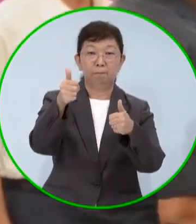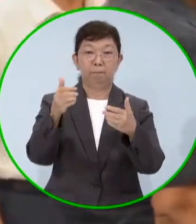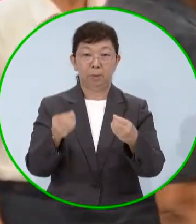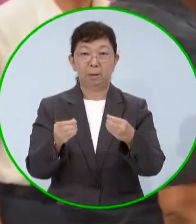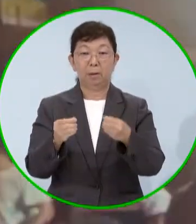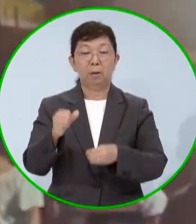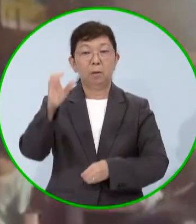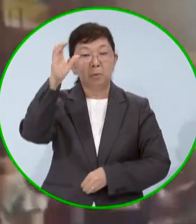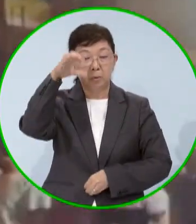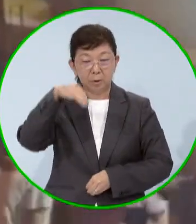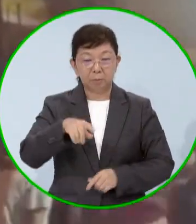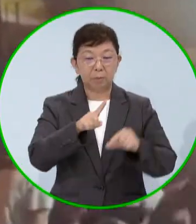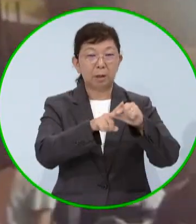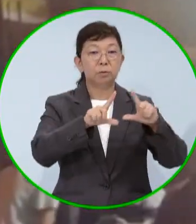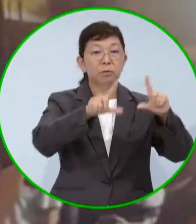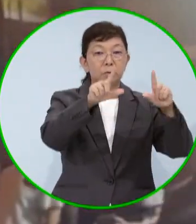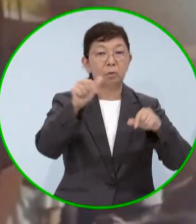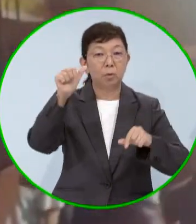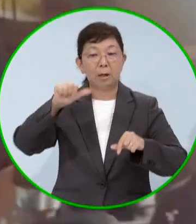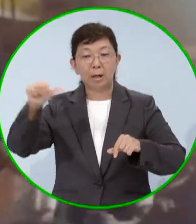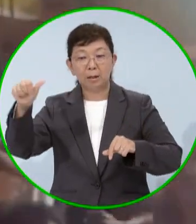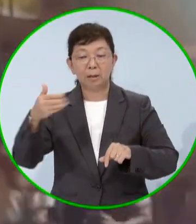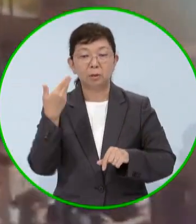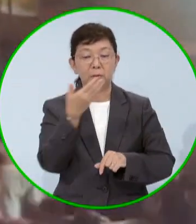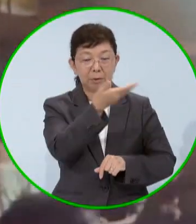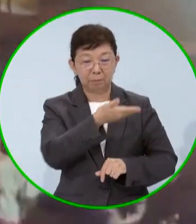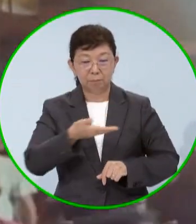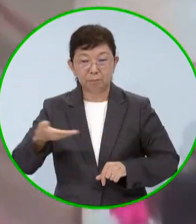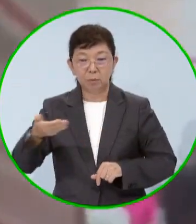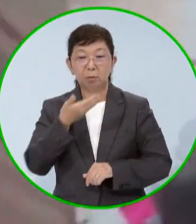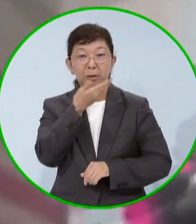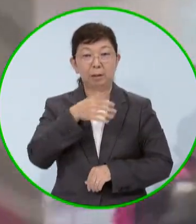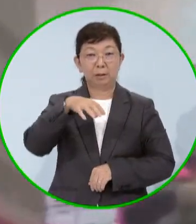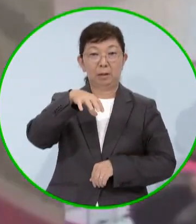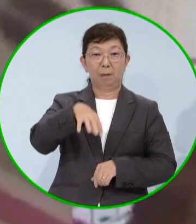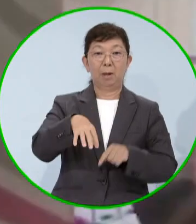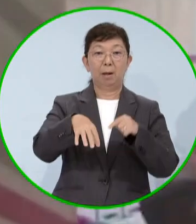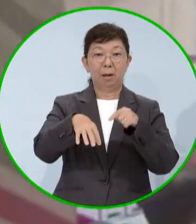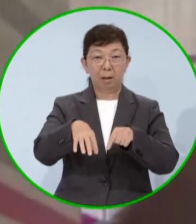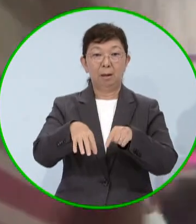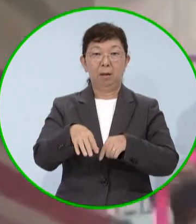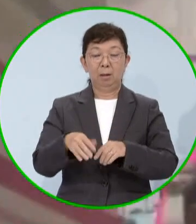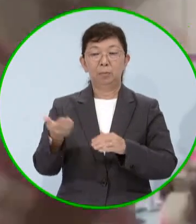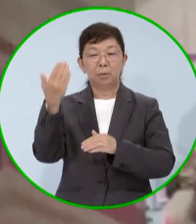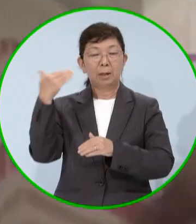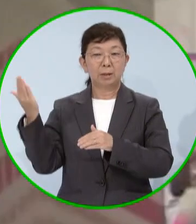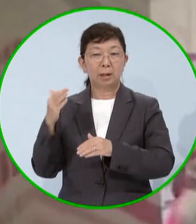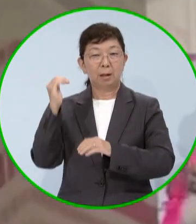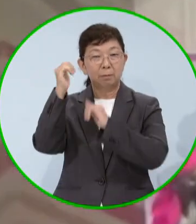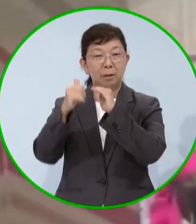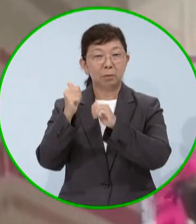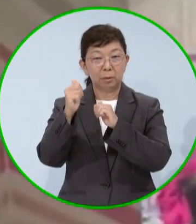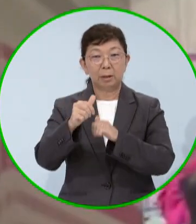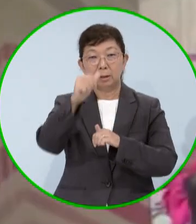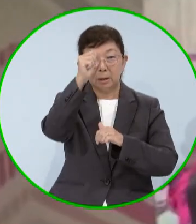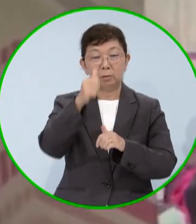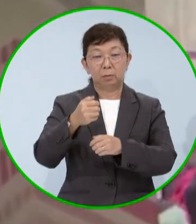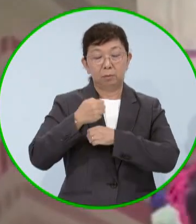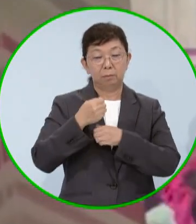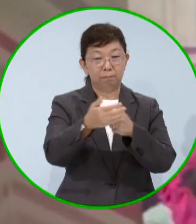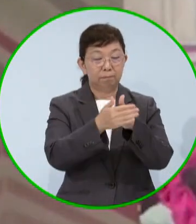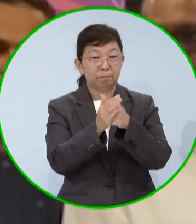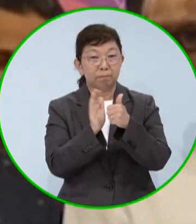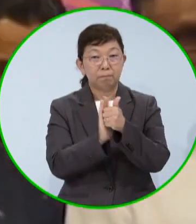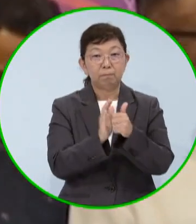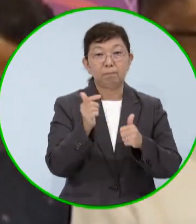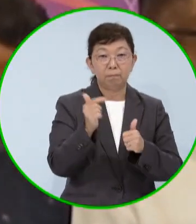モルディブは中東からアジアへの重要なシーレーンに位置していて伝統的にインドとの軍事協力を深めて